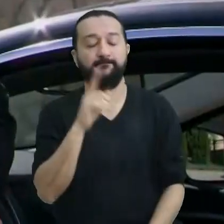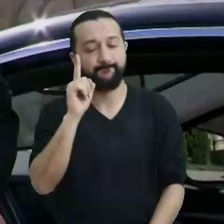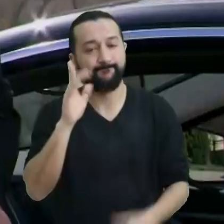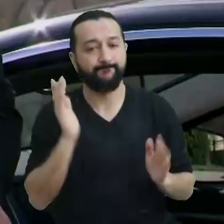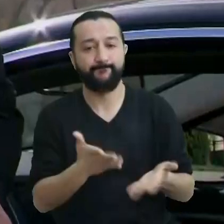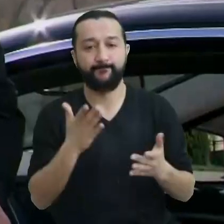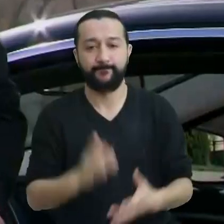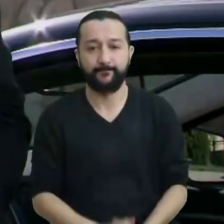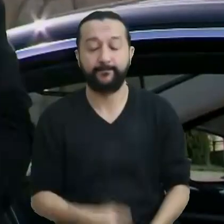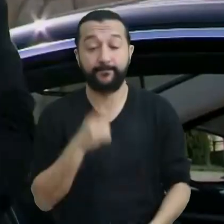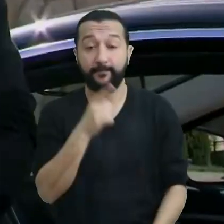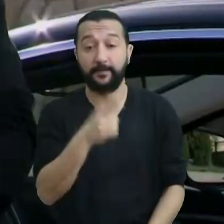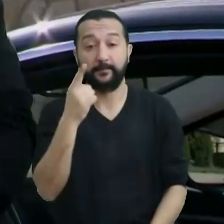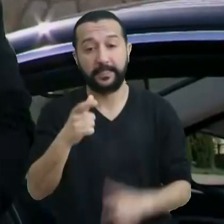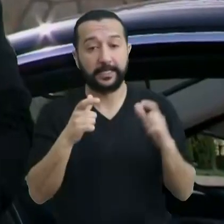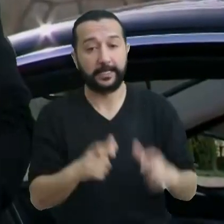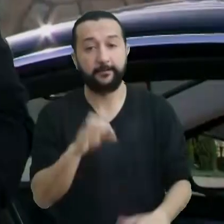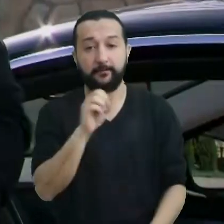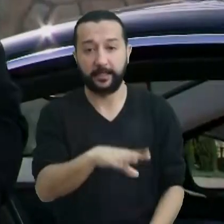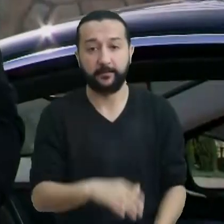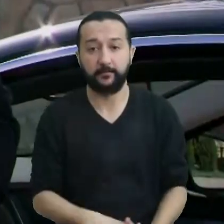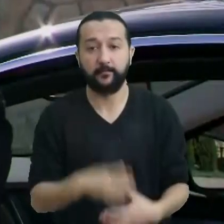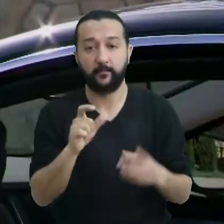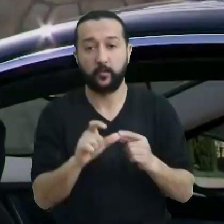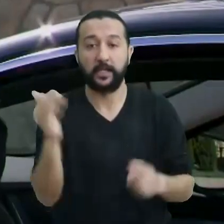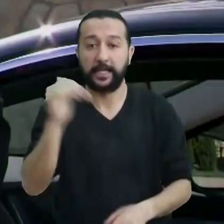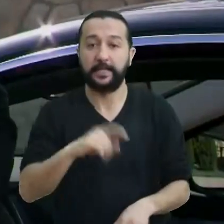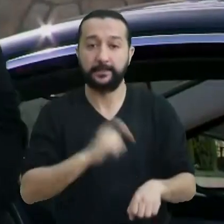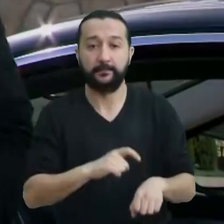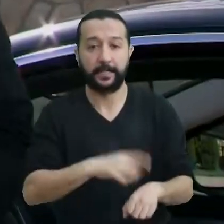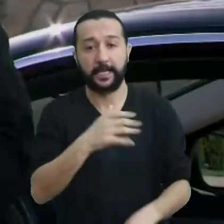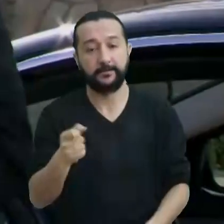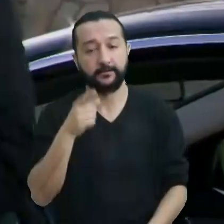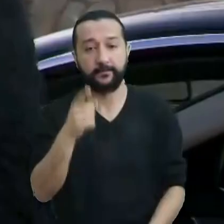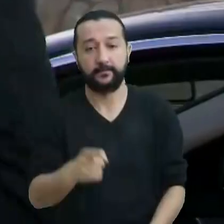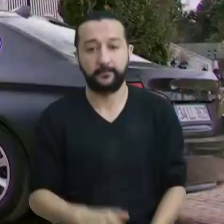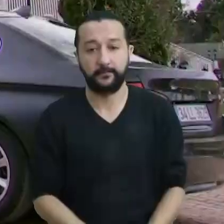ya. Neyse şunu bir yere bırakayım da bari Şükrü geldiği zaman alsın ya.